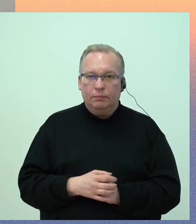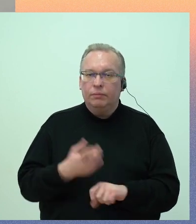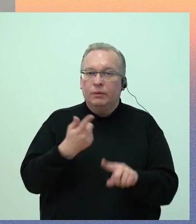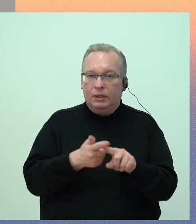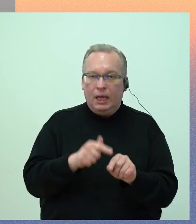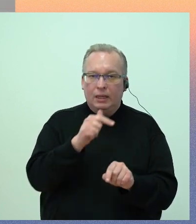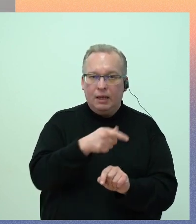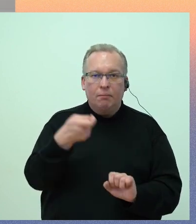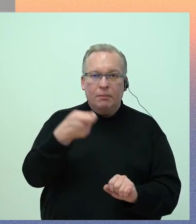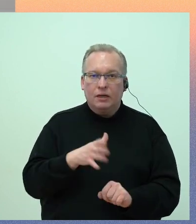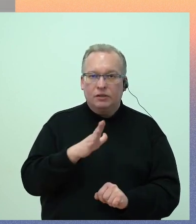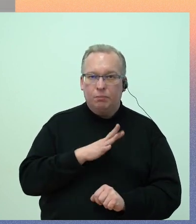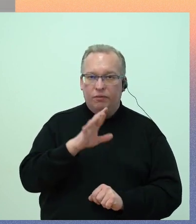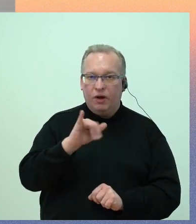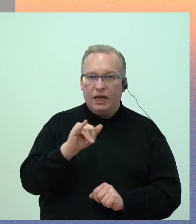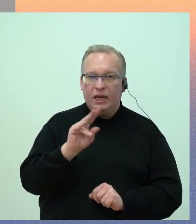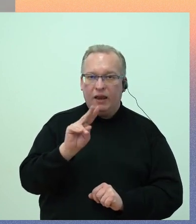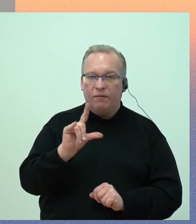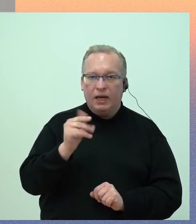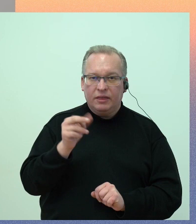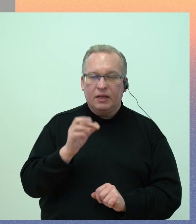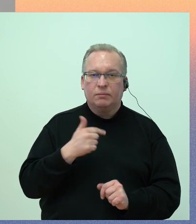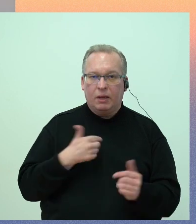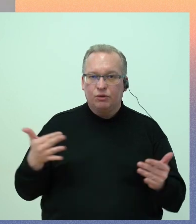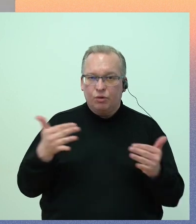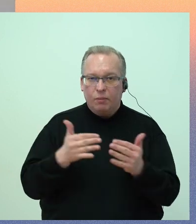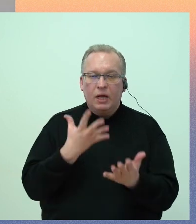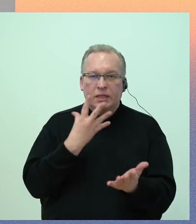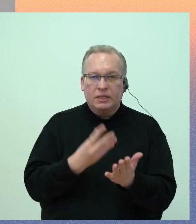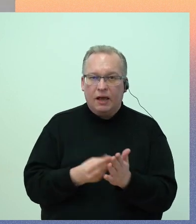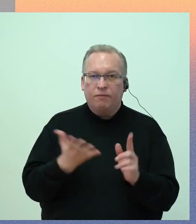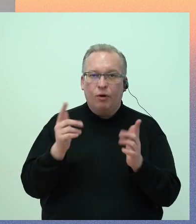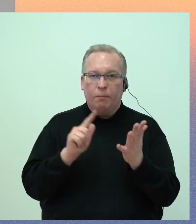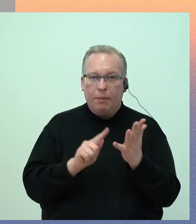Tuo metu prezidentas buvo Rivlinas ir mes organizavome, surengėme savo